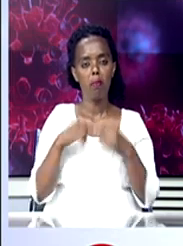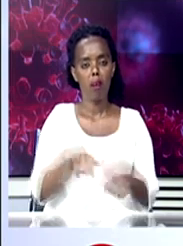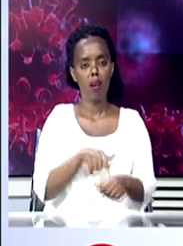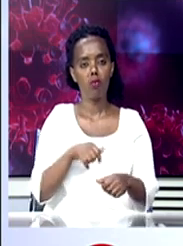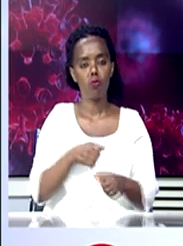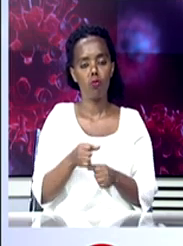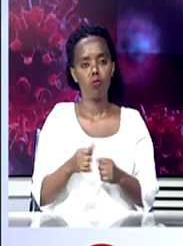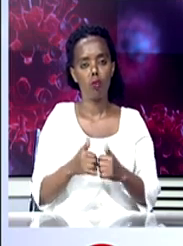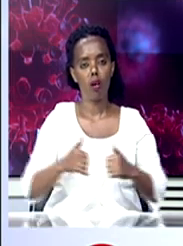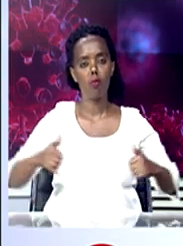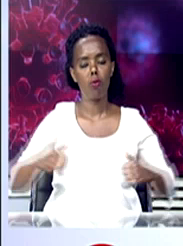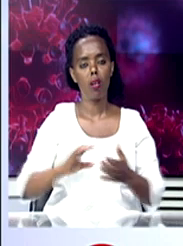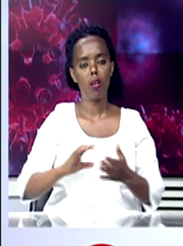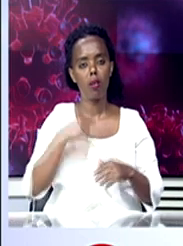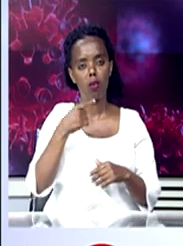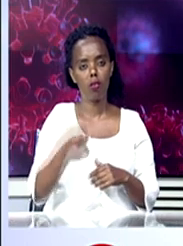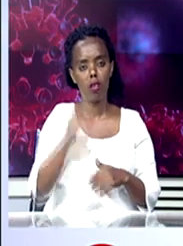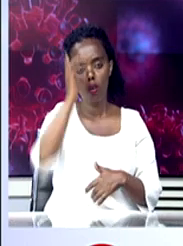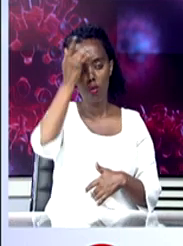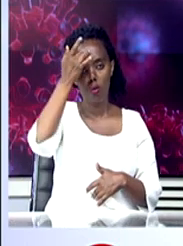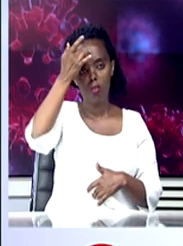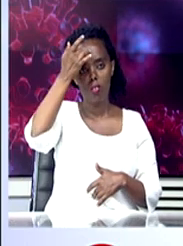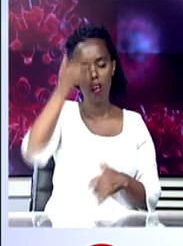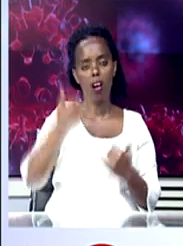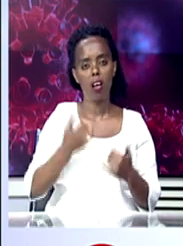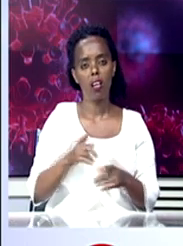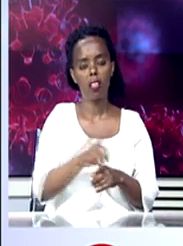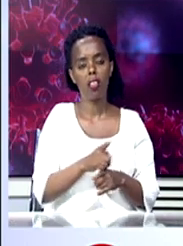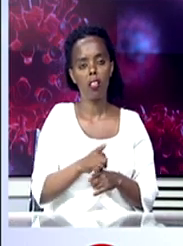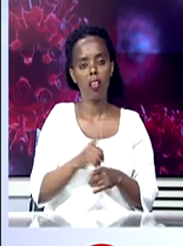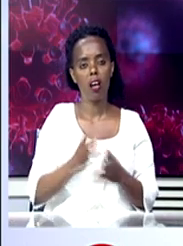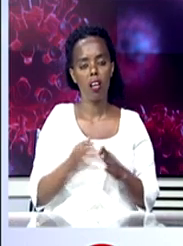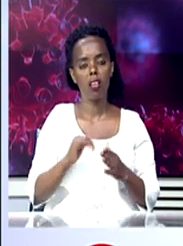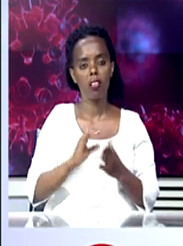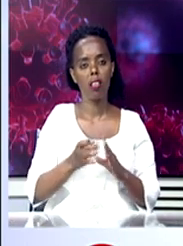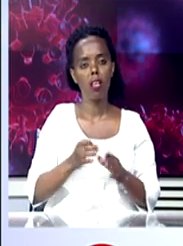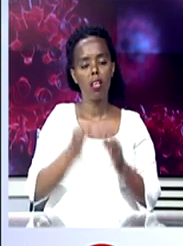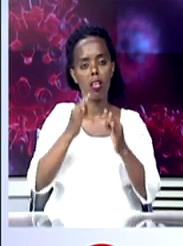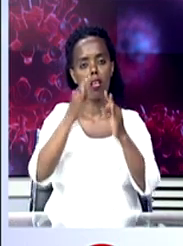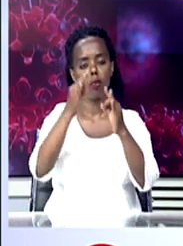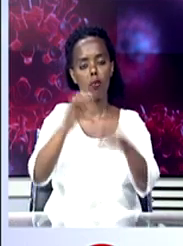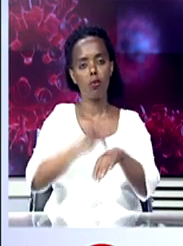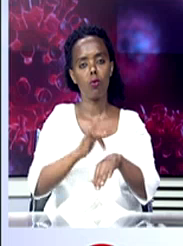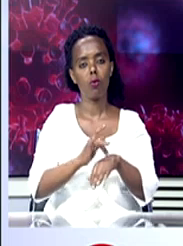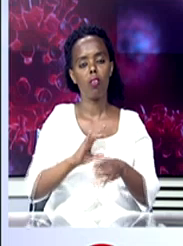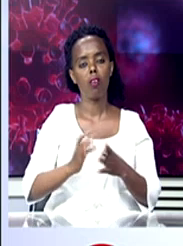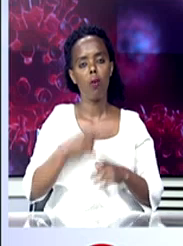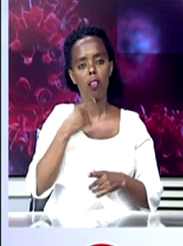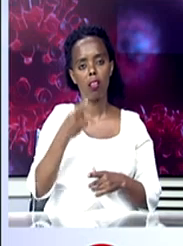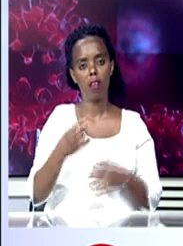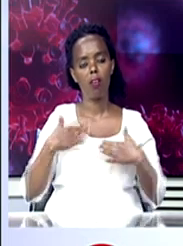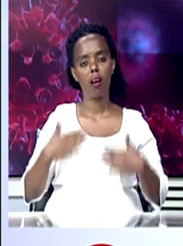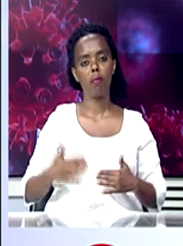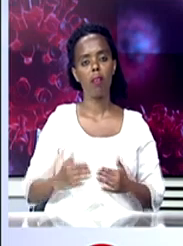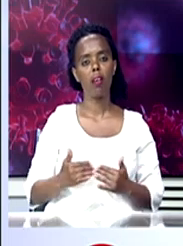baqachuu hin qabu. Wal baqanna yeroo jennu dhukkubichaaf kallattiin ittiin darbu haala inni ittiin darbu tuttuqiinsaa waan ta'eef